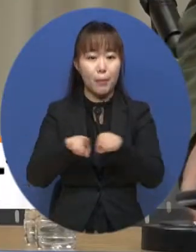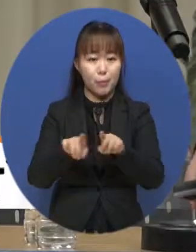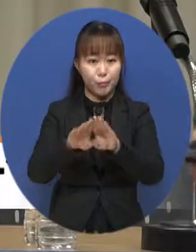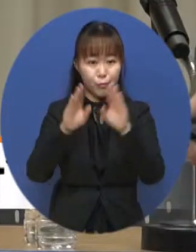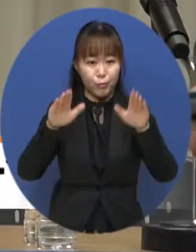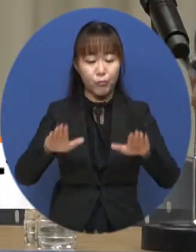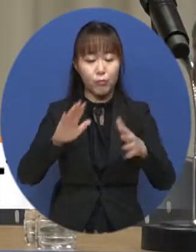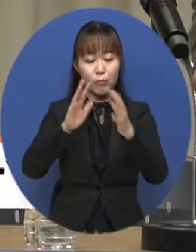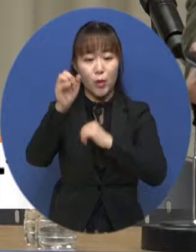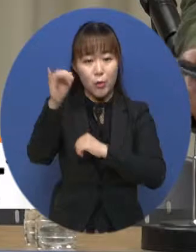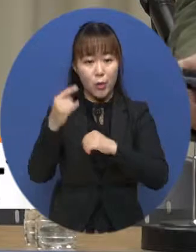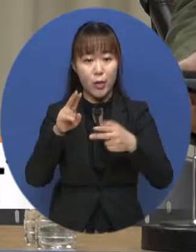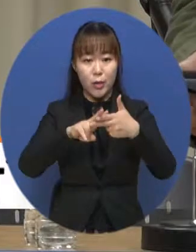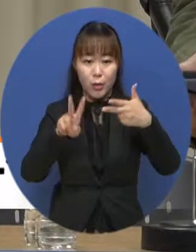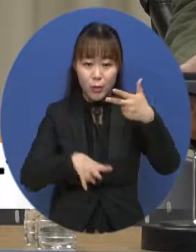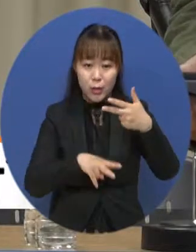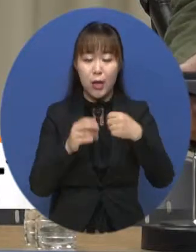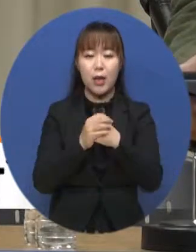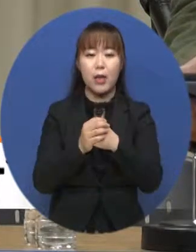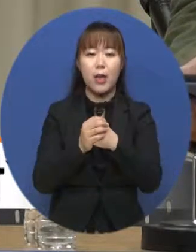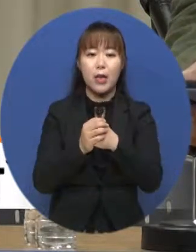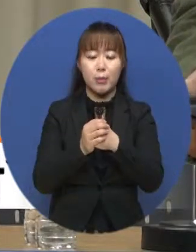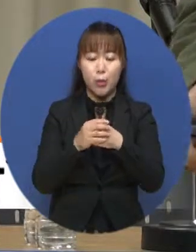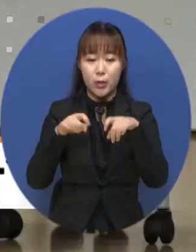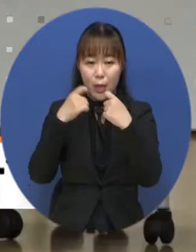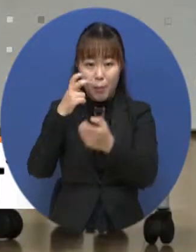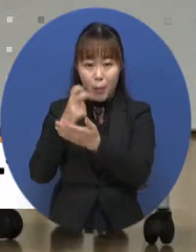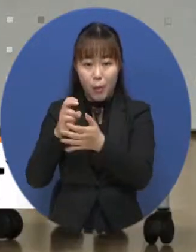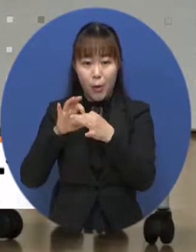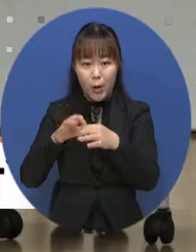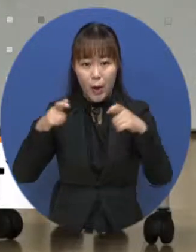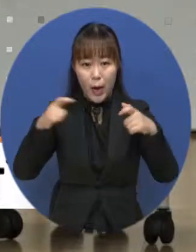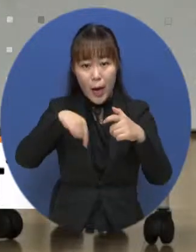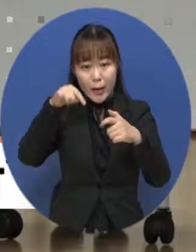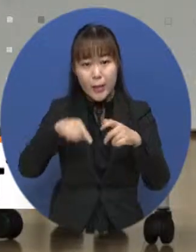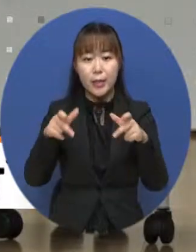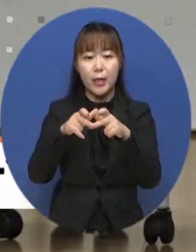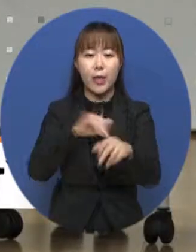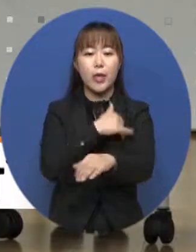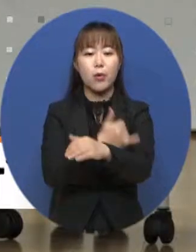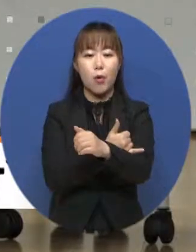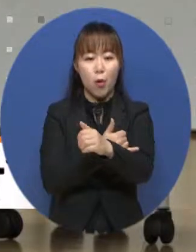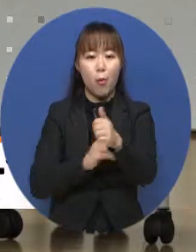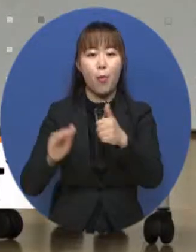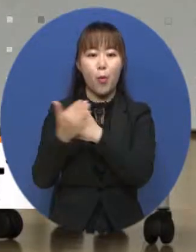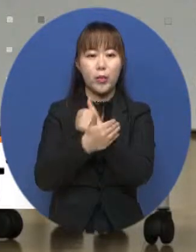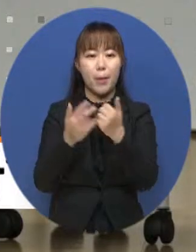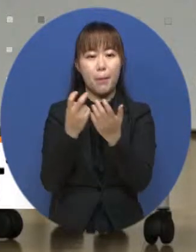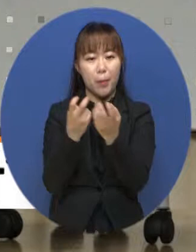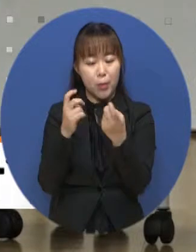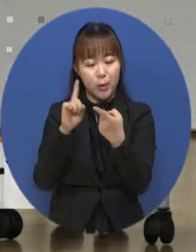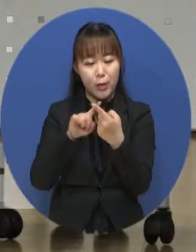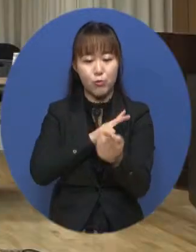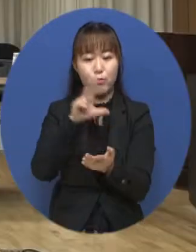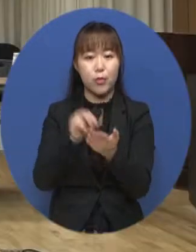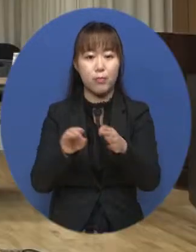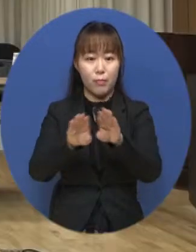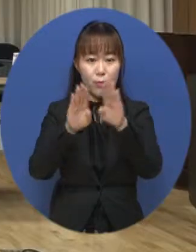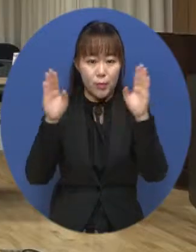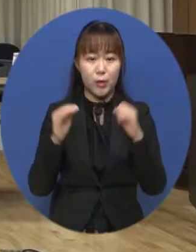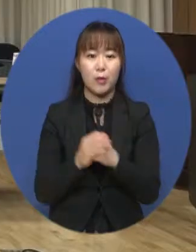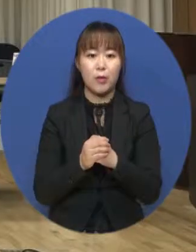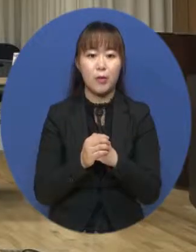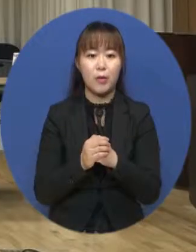이날 토론회는 형사사법 절차에서 의 장애인 인권 보장 방안 이라는 주제로 열렸습니다 토론회 에서는